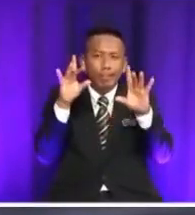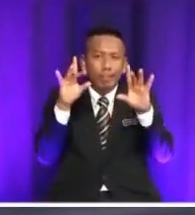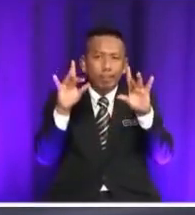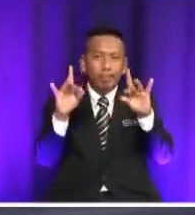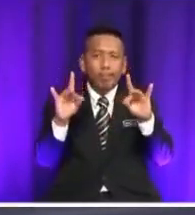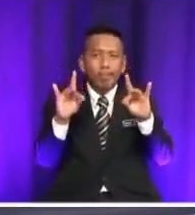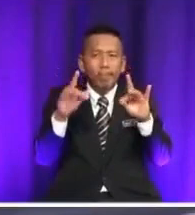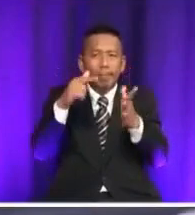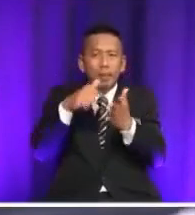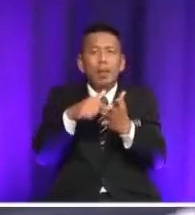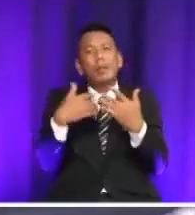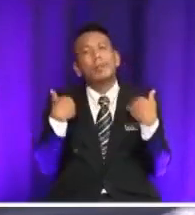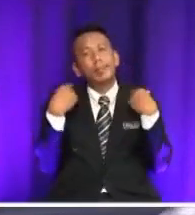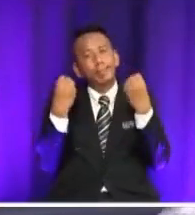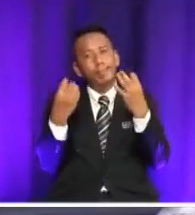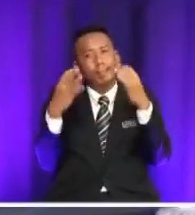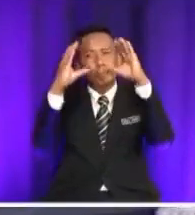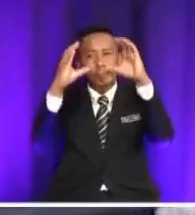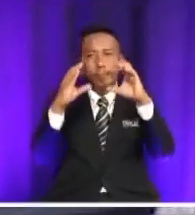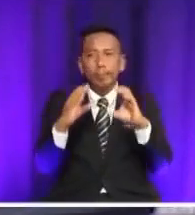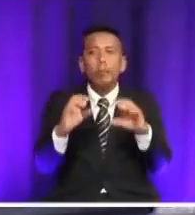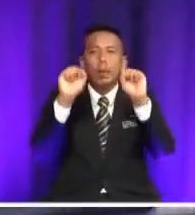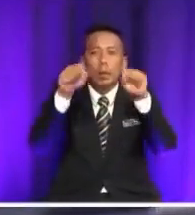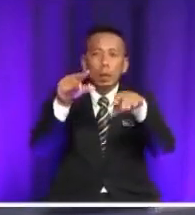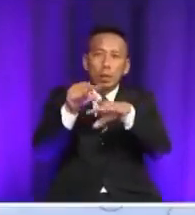Letakkan ini ada banyak Carilah oke oke